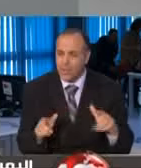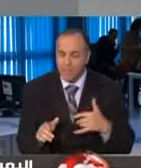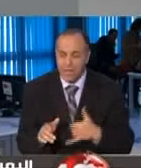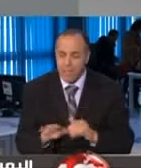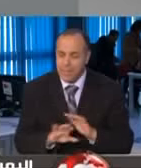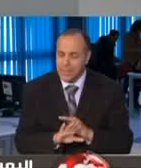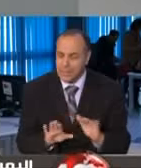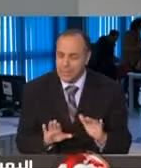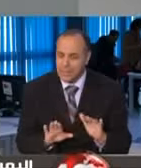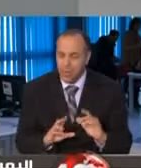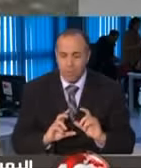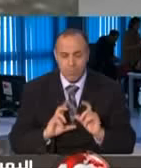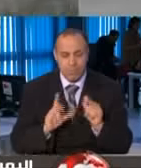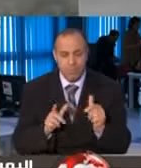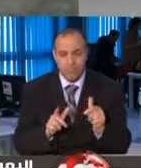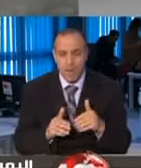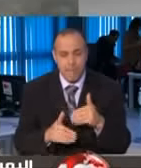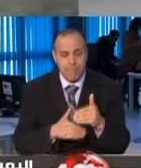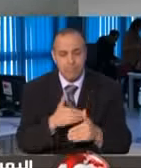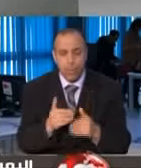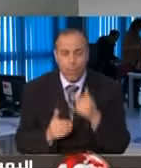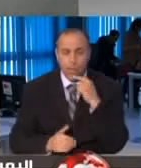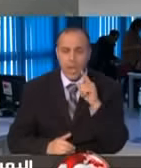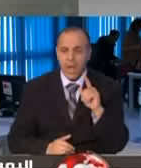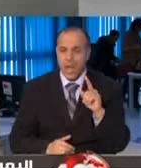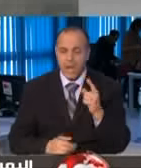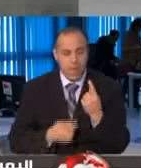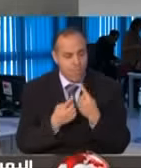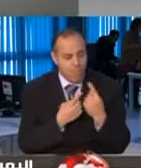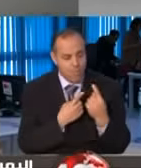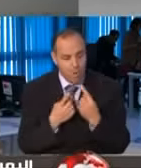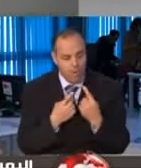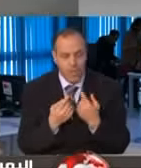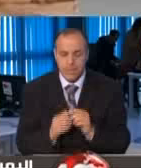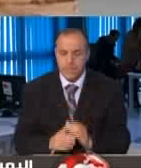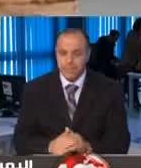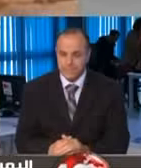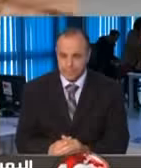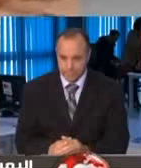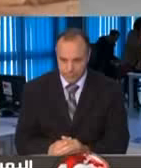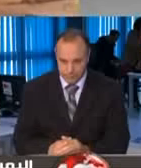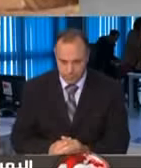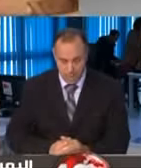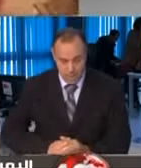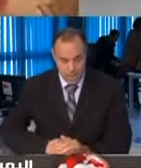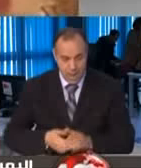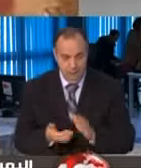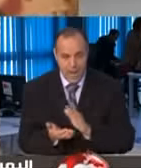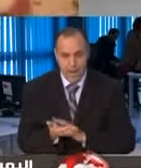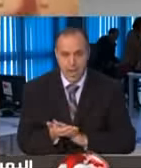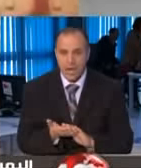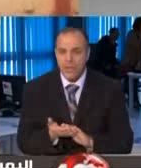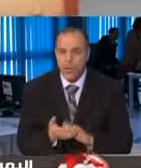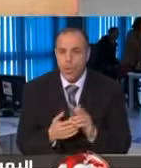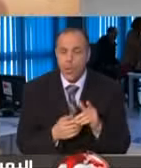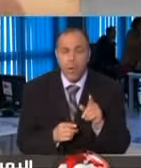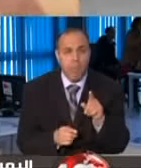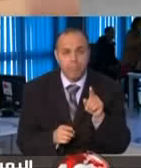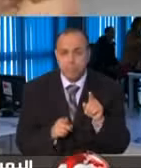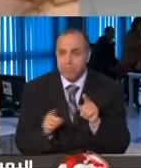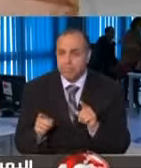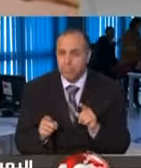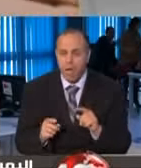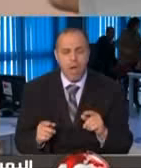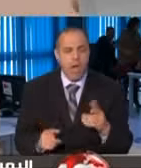اليمن والانتقال إلى تقدم يعتمد على المفاوضات والحوار. ميدانيا ومع كل عملية قصف